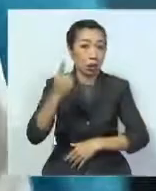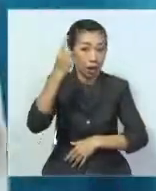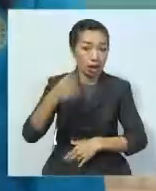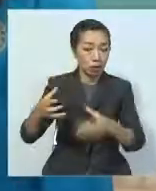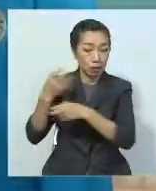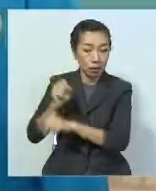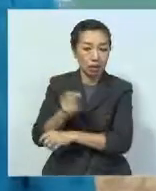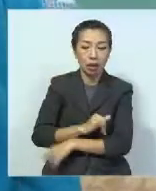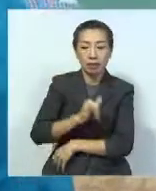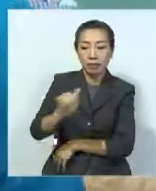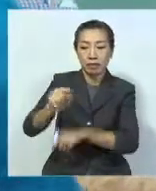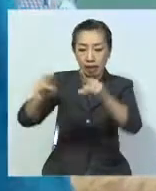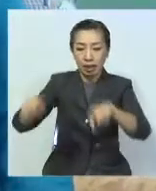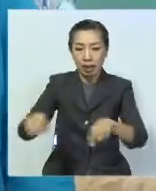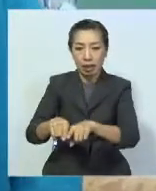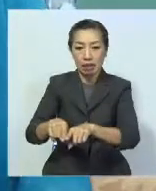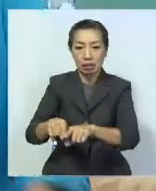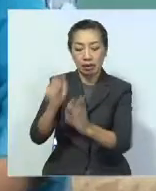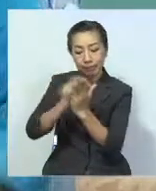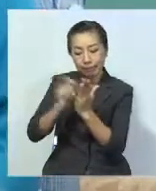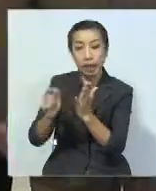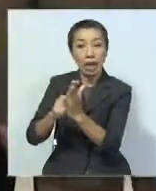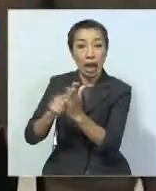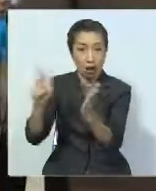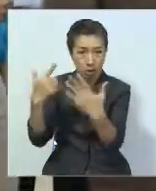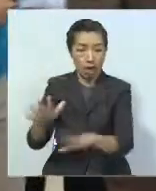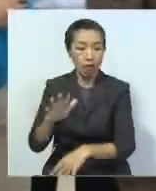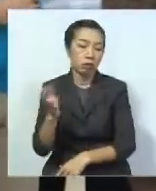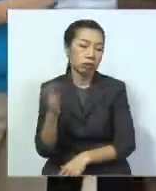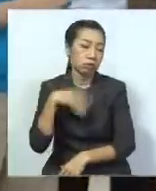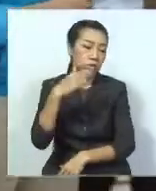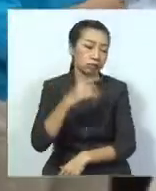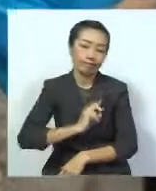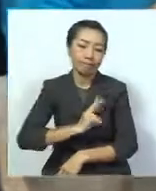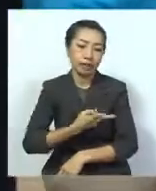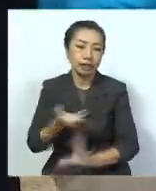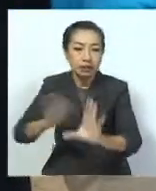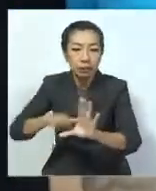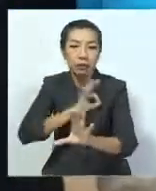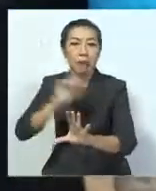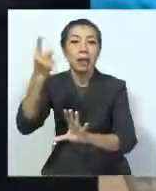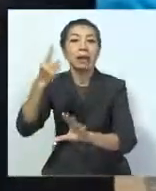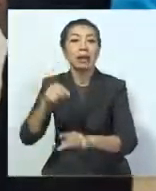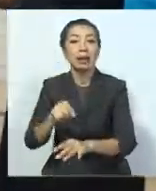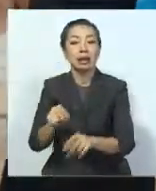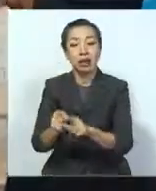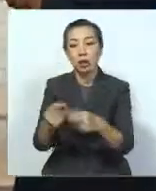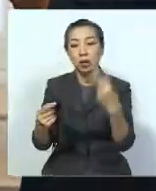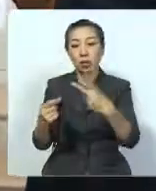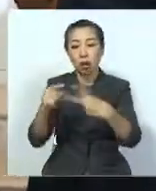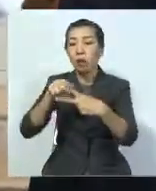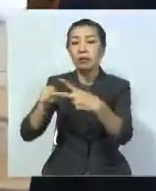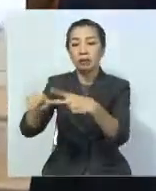ก่อนนะครับแล้วก็เปลี่ยนใหม่ตัดสินใจใหม่นะครับกลับมาใหม่ก็ทั้งสองท่านเนี่ยเป็นส.ส.เก่าในพื้นที่กรุงเทพนะครับ ค่ะอีกท่านหนึ่งที่มาเมื่อวาน